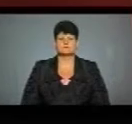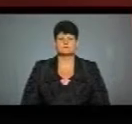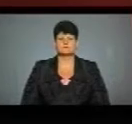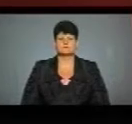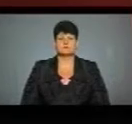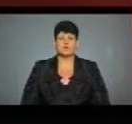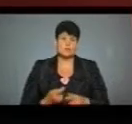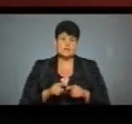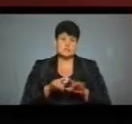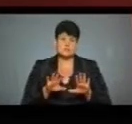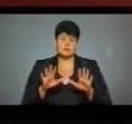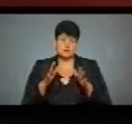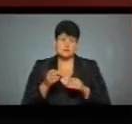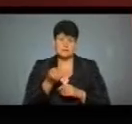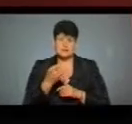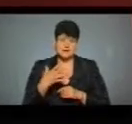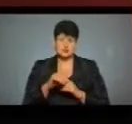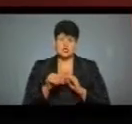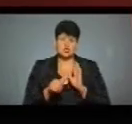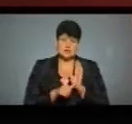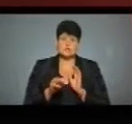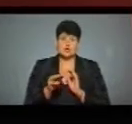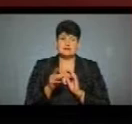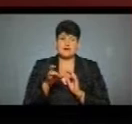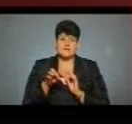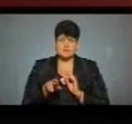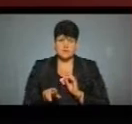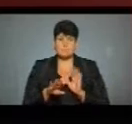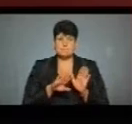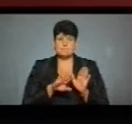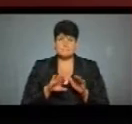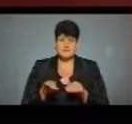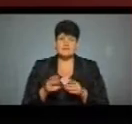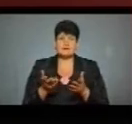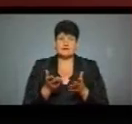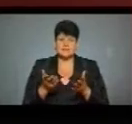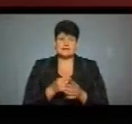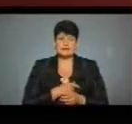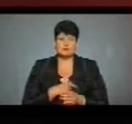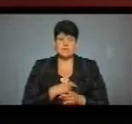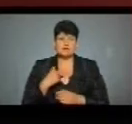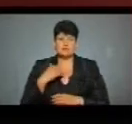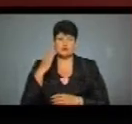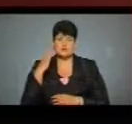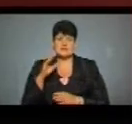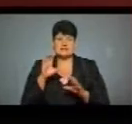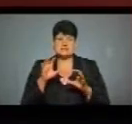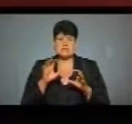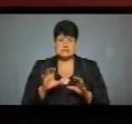От, власне, ці події 15 та 16 травня, після яких депутати проголосували за закон,